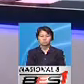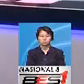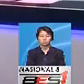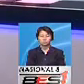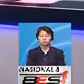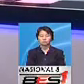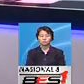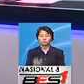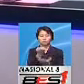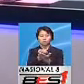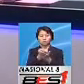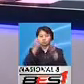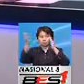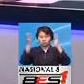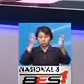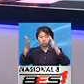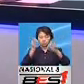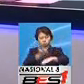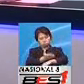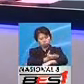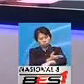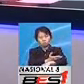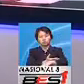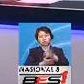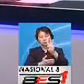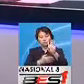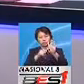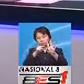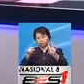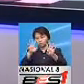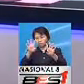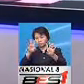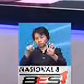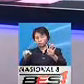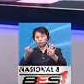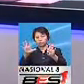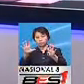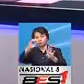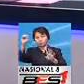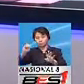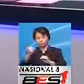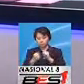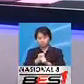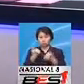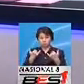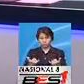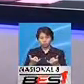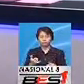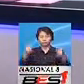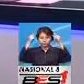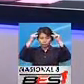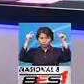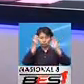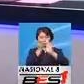Besok kembali. Ekonomi Malaysia Diunjur Berkembang pada kadar 4 hingga 4.5% tahun ini. Gabenor Bank